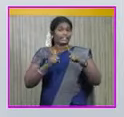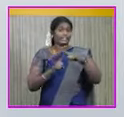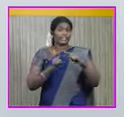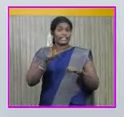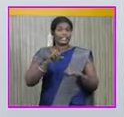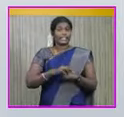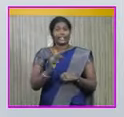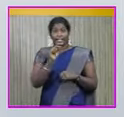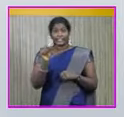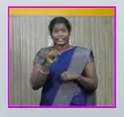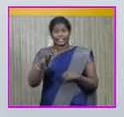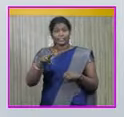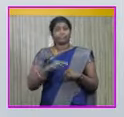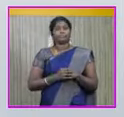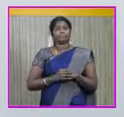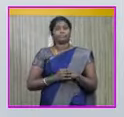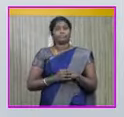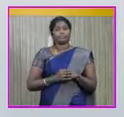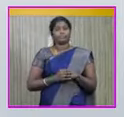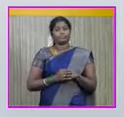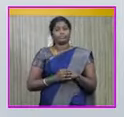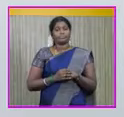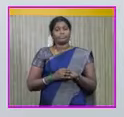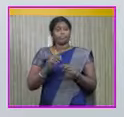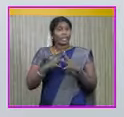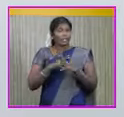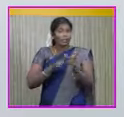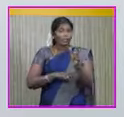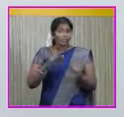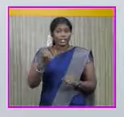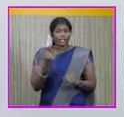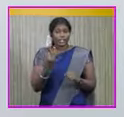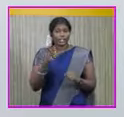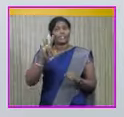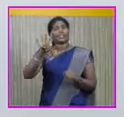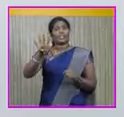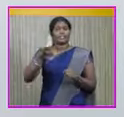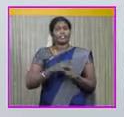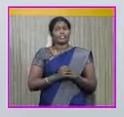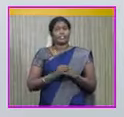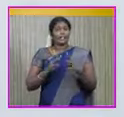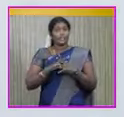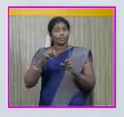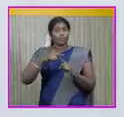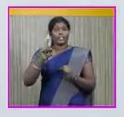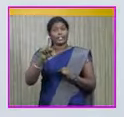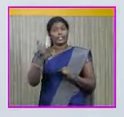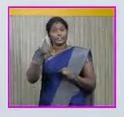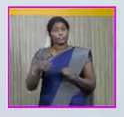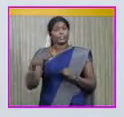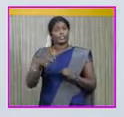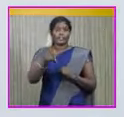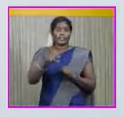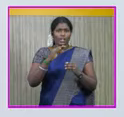WY/WT=, அளவுகள் பார்க்கலாமா? WY-உடைய அளவு 4, WT-இன் அளவு 16. சுருக்க